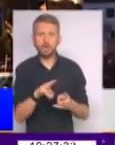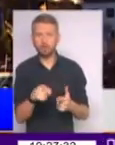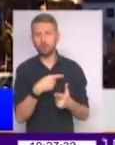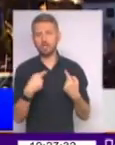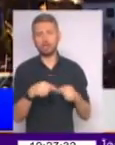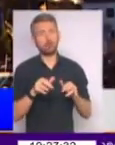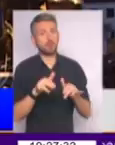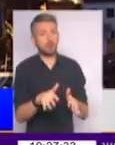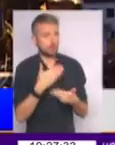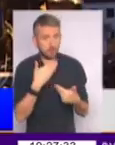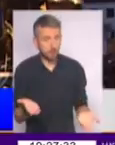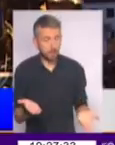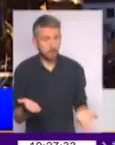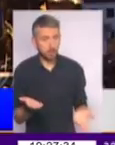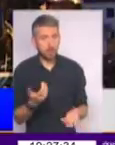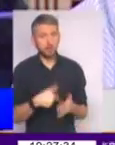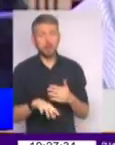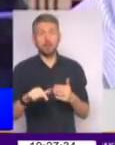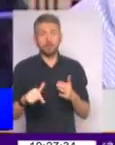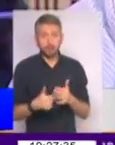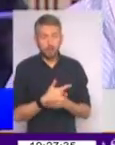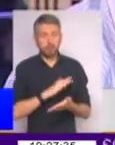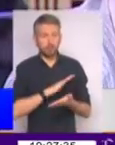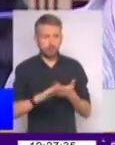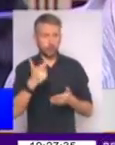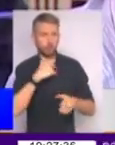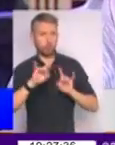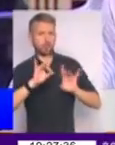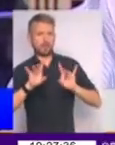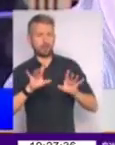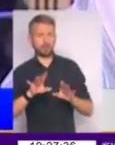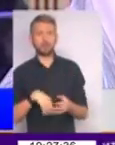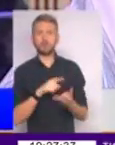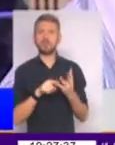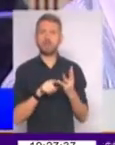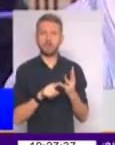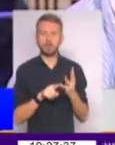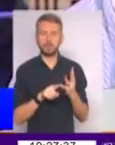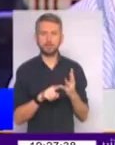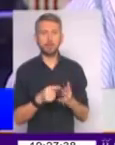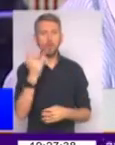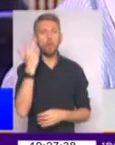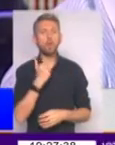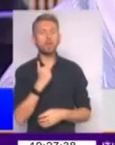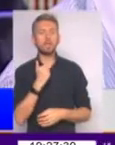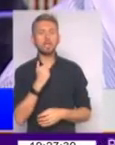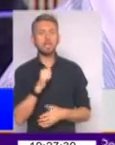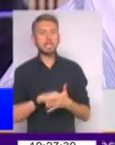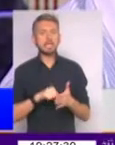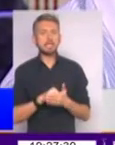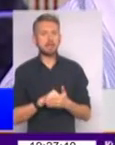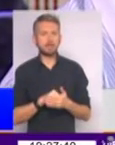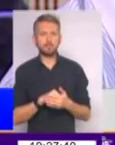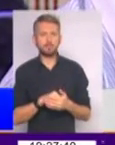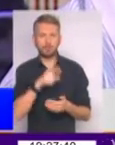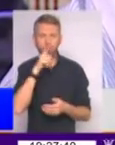діянь. Немає. Тобто це ще раз говорю, що виключно популістичний. Четвертий момент. Коли із-за неналежної